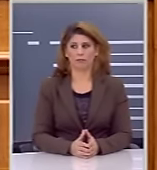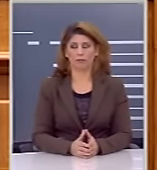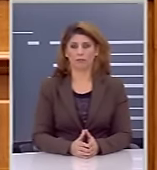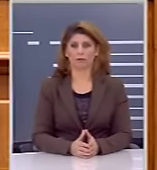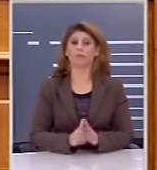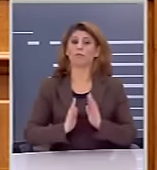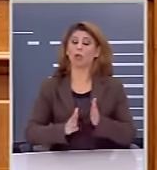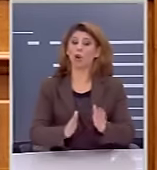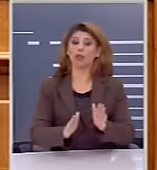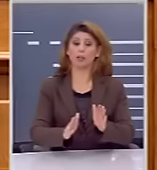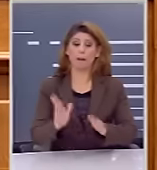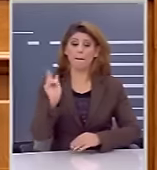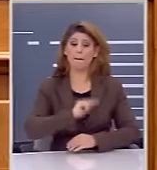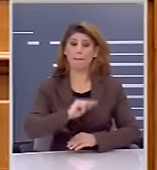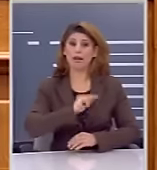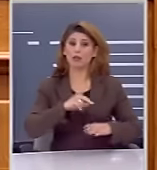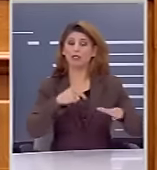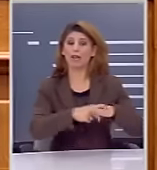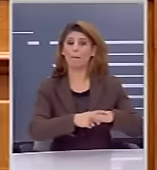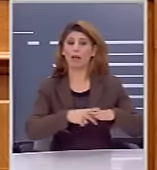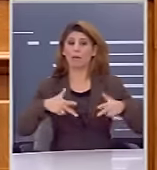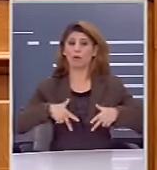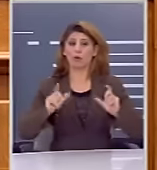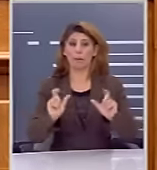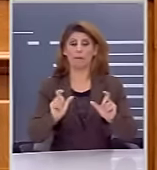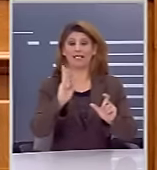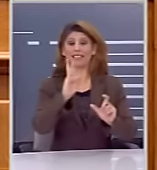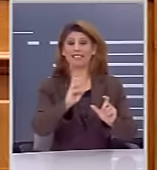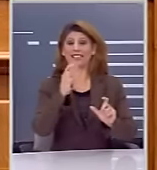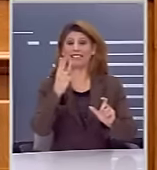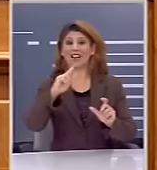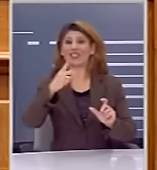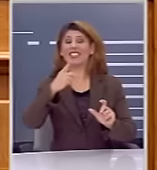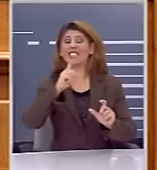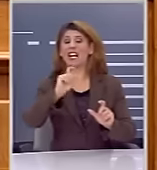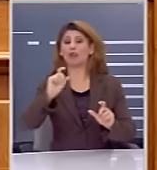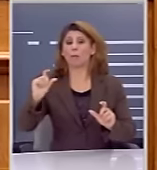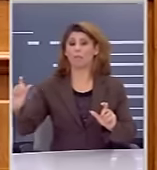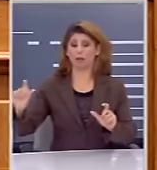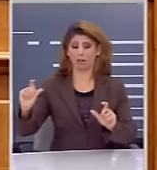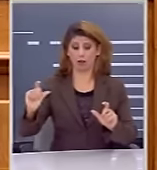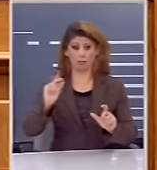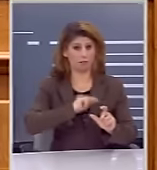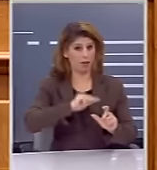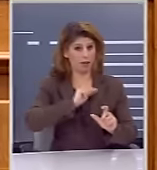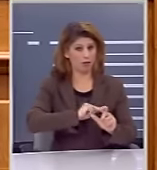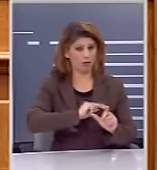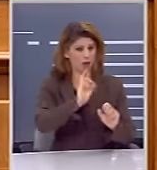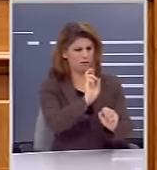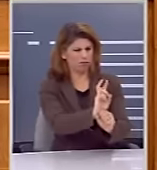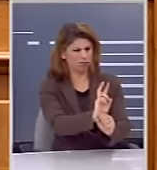χρήση της περιουσίας των ταμείων του Υπουργείου Εθνικής Άμυνας. 34 δισεκατομμύρια ήταν αυτά τα οποία